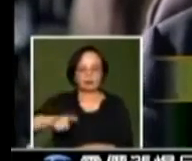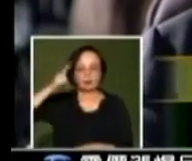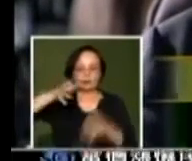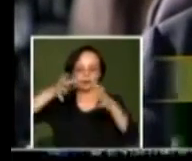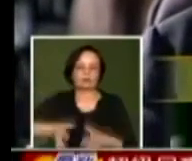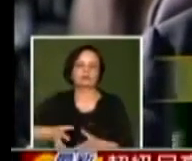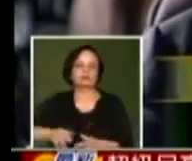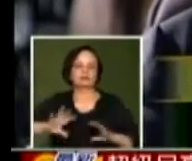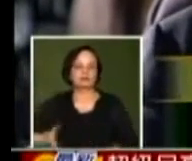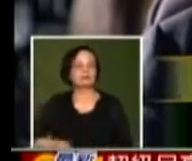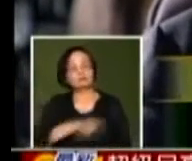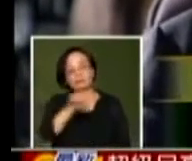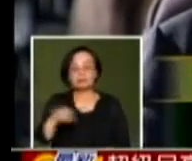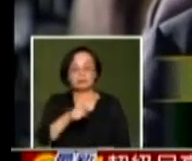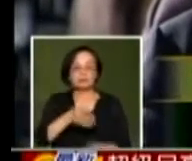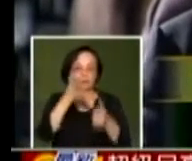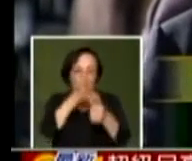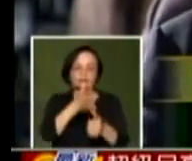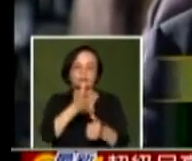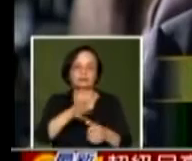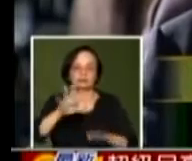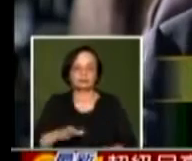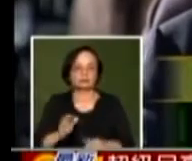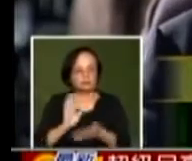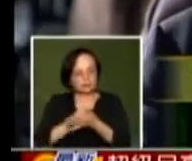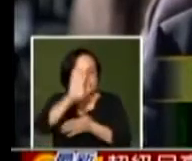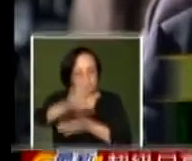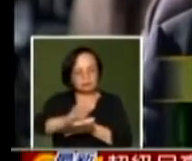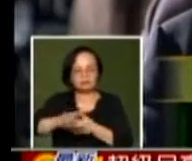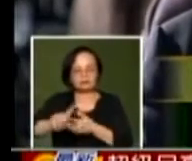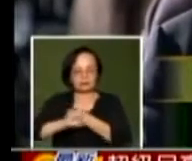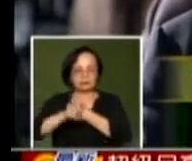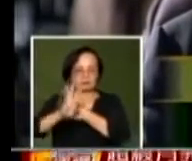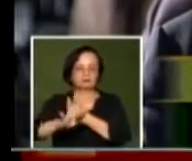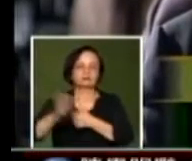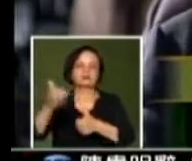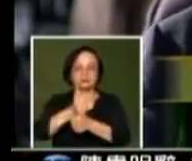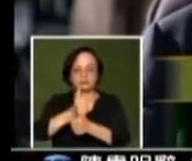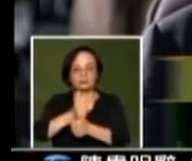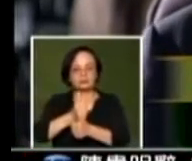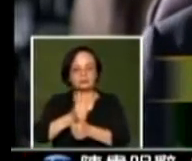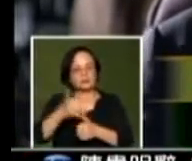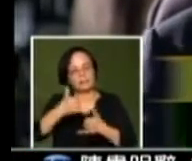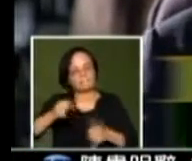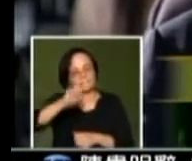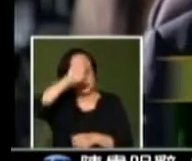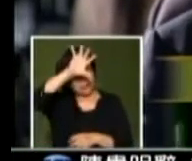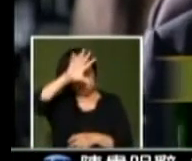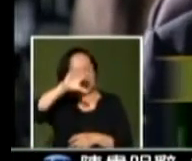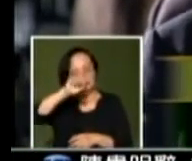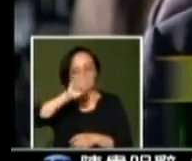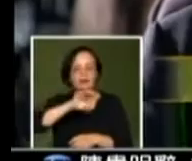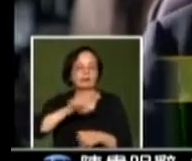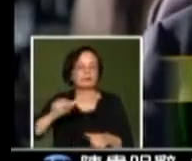人，你们认为在未来这一任期的主席当中，民进党对于台湾的责任的优先顺序